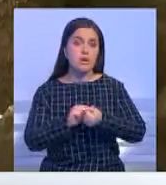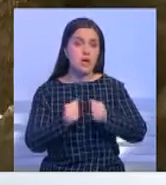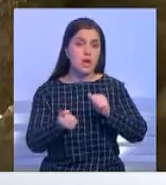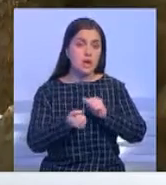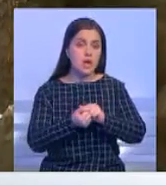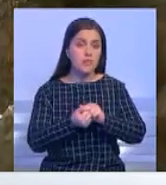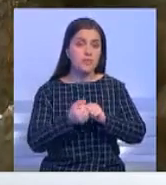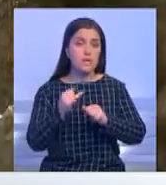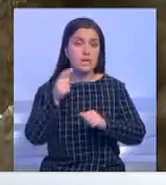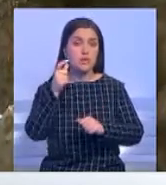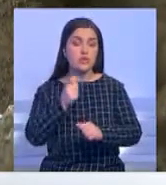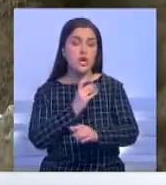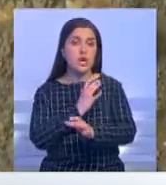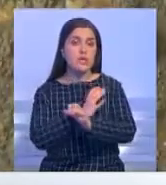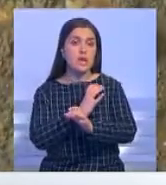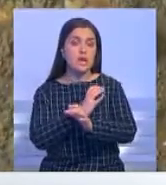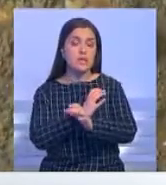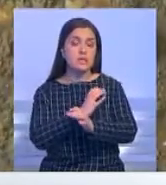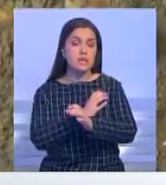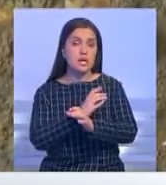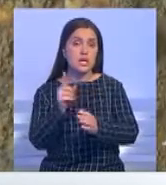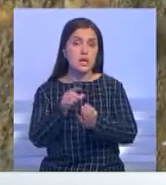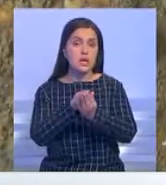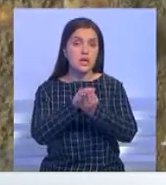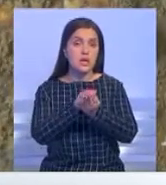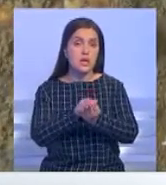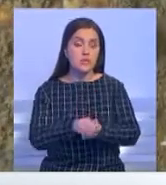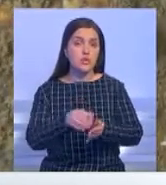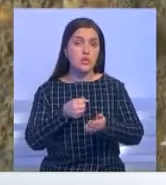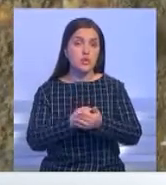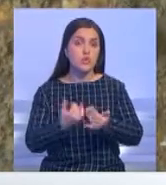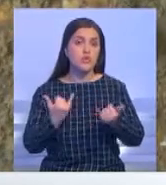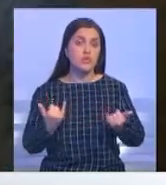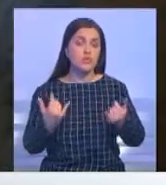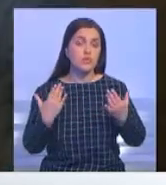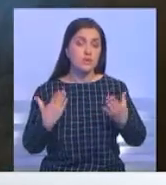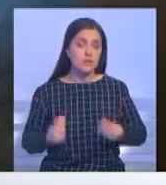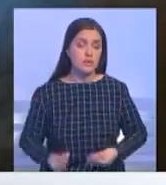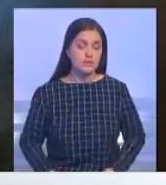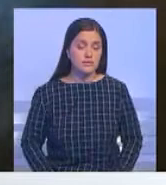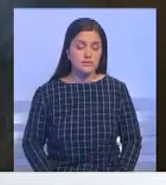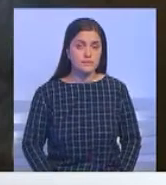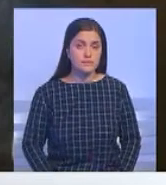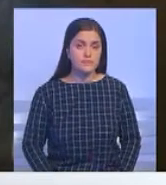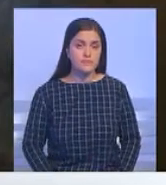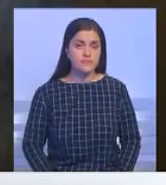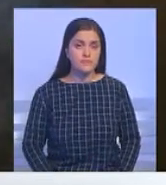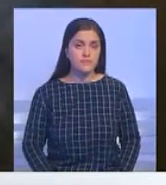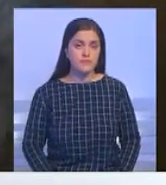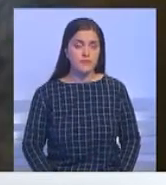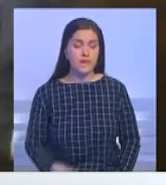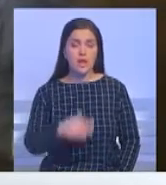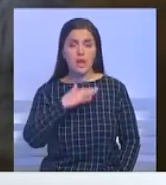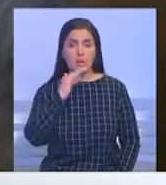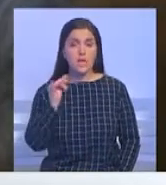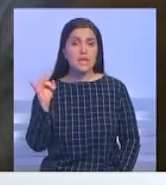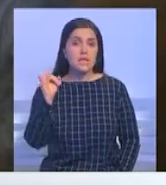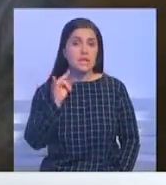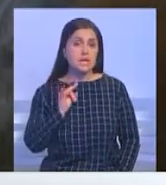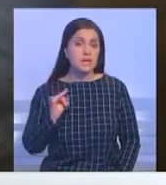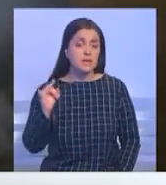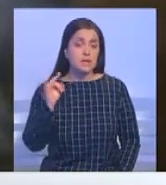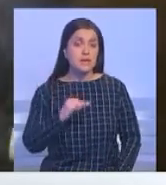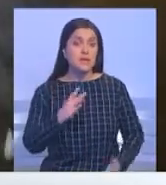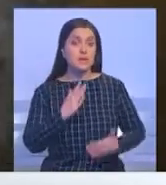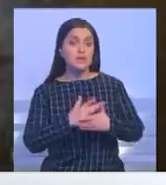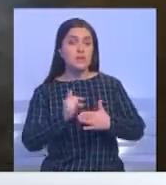и человеческих костей, которые покоятся в этих нишах до сегодняшнего дня. Многие историки проводят